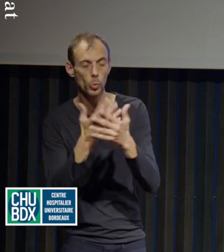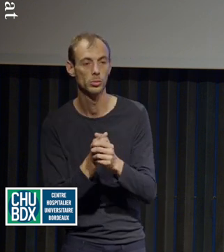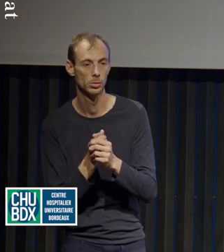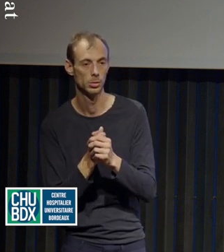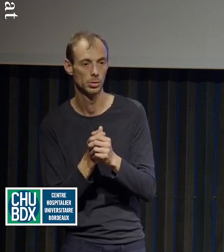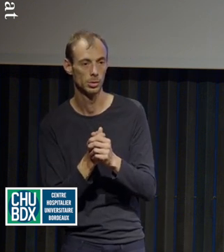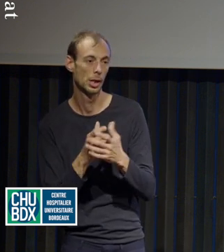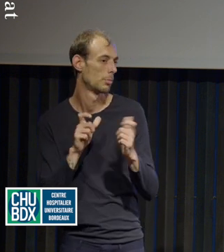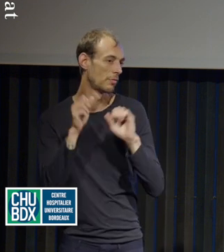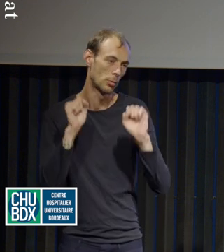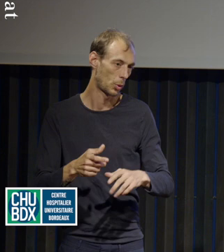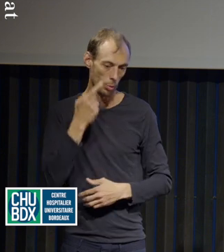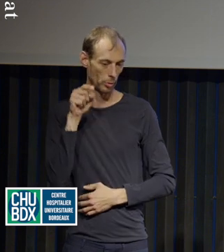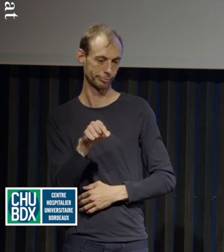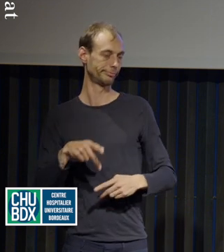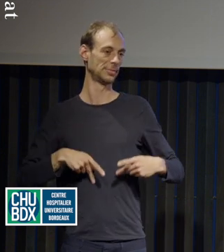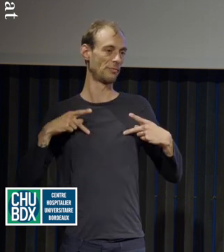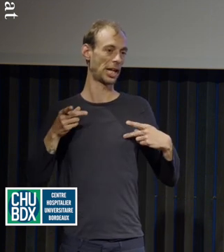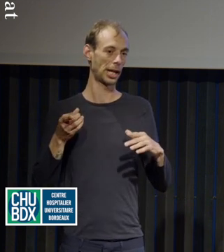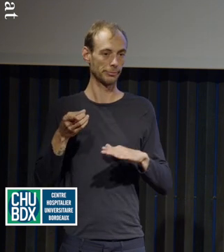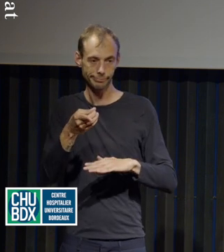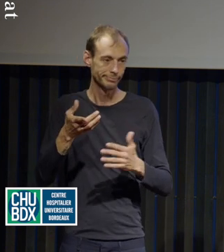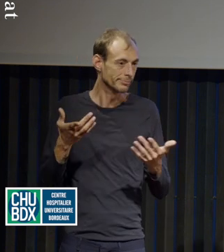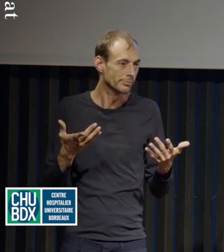être extrêmement important et invalidant.